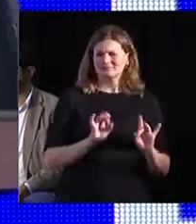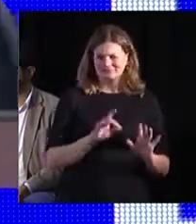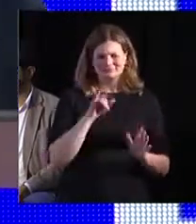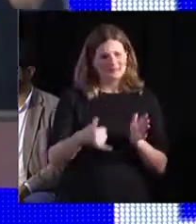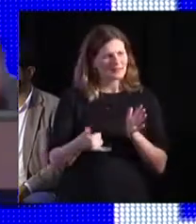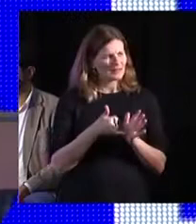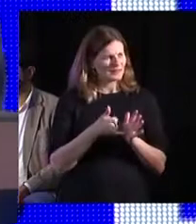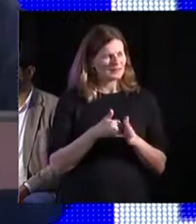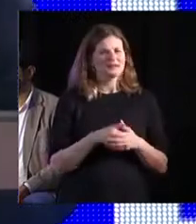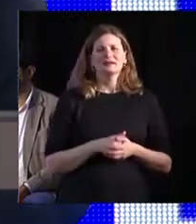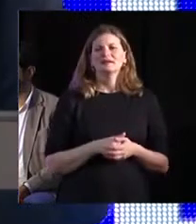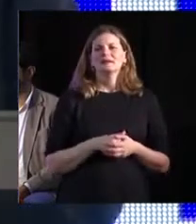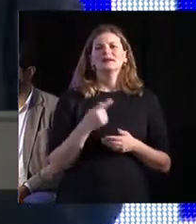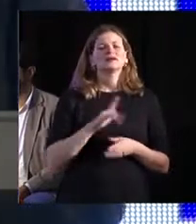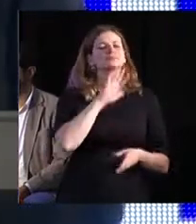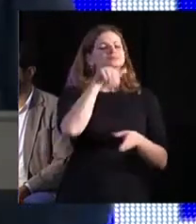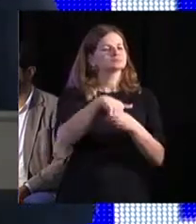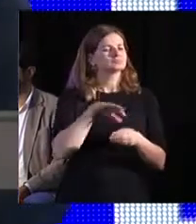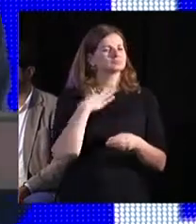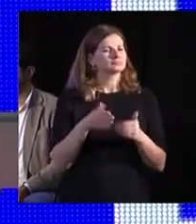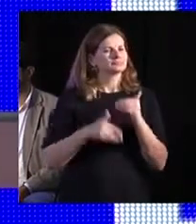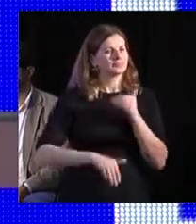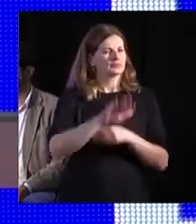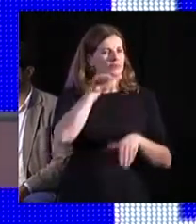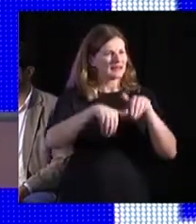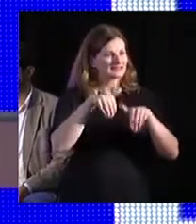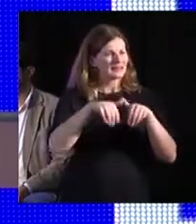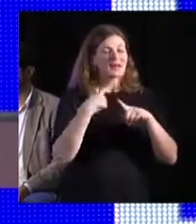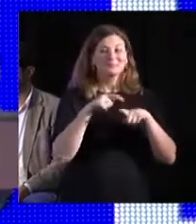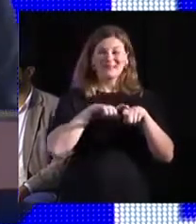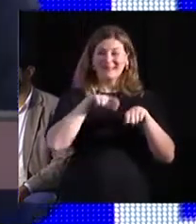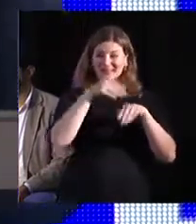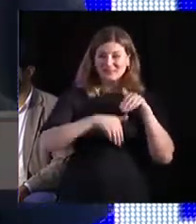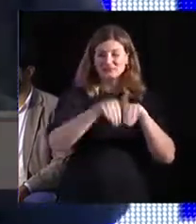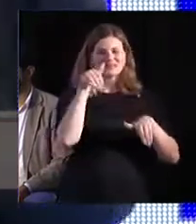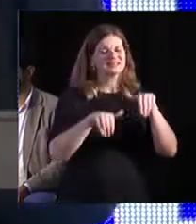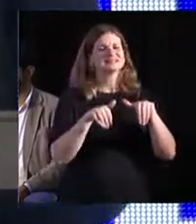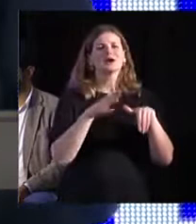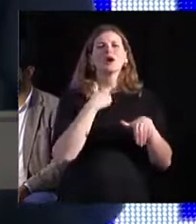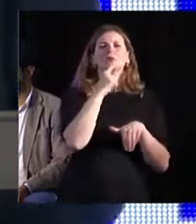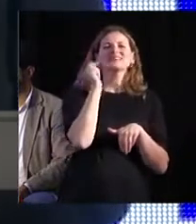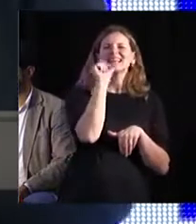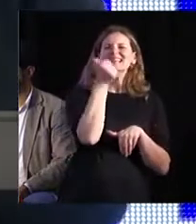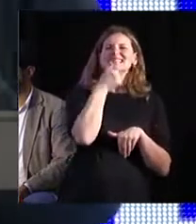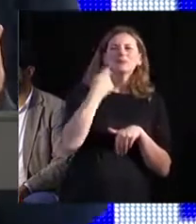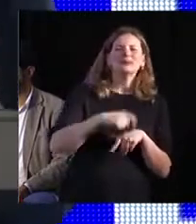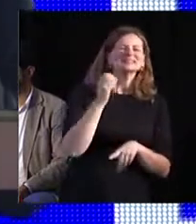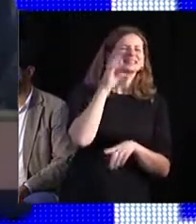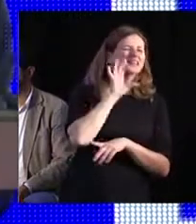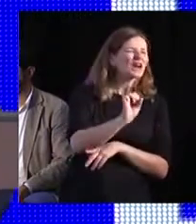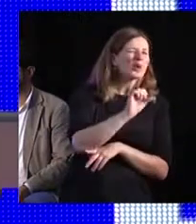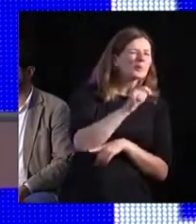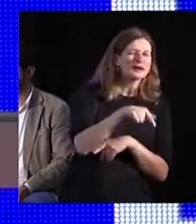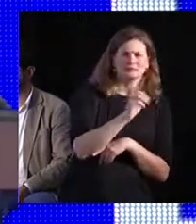hauran tres paperetes en les futures eleccions, perquè aquestes eleccions no van de qui serà el president del govern, no van d'això,